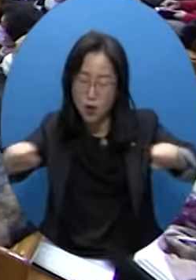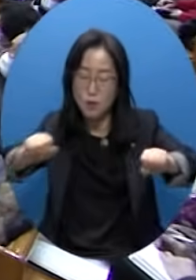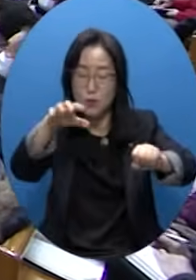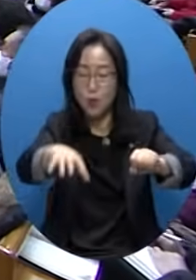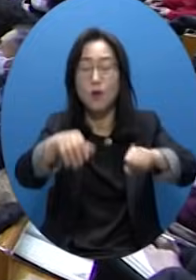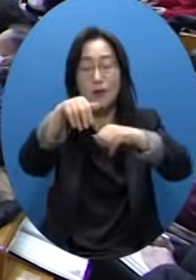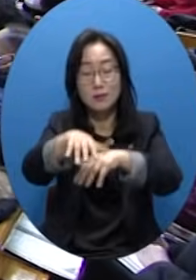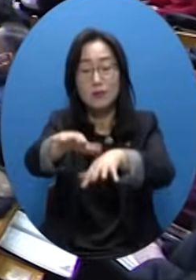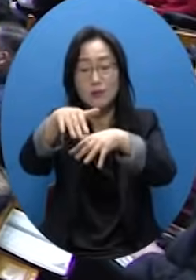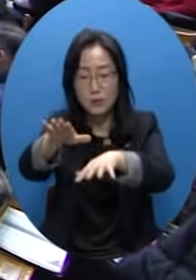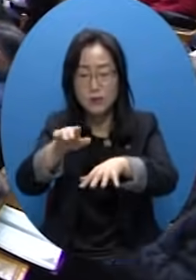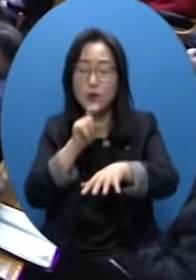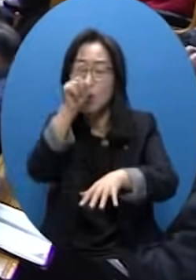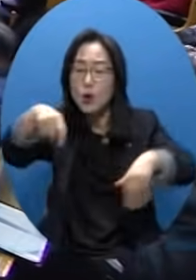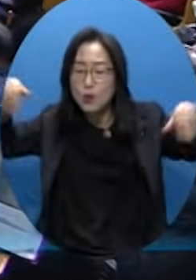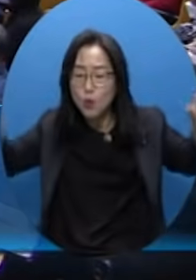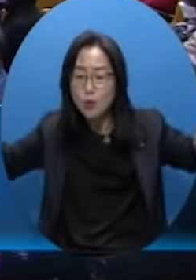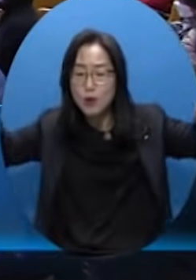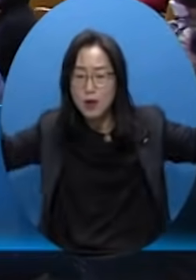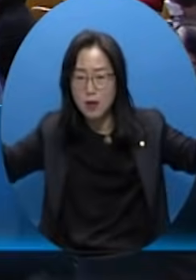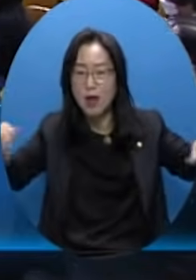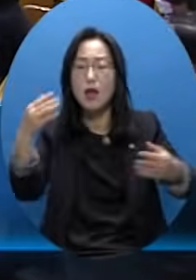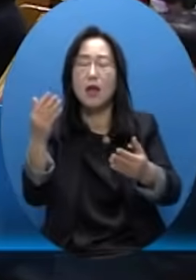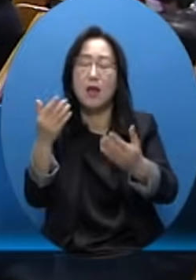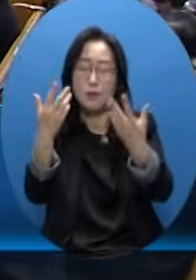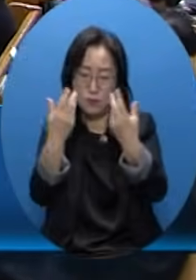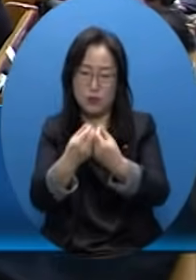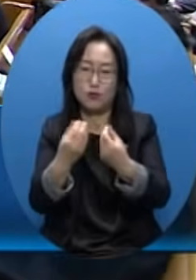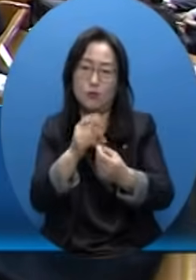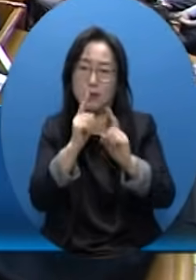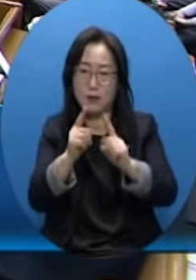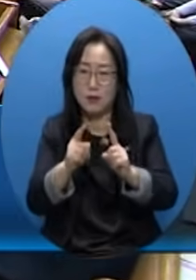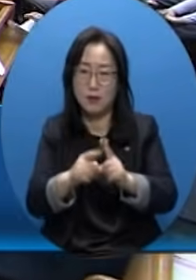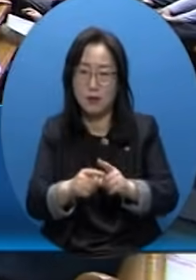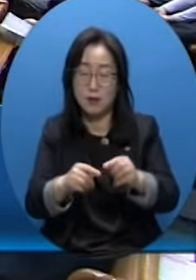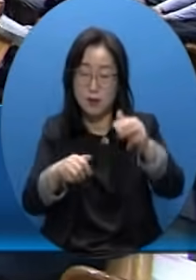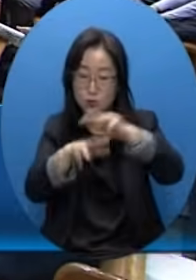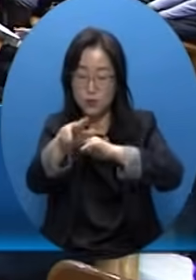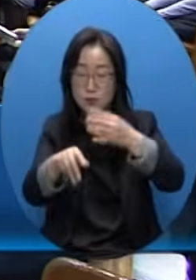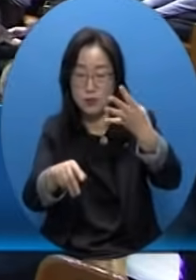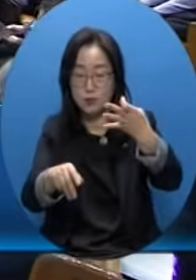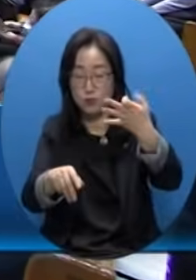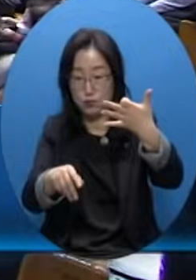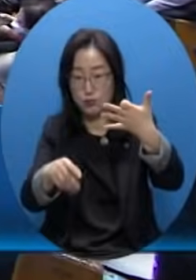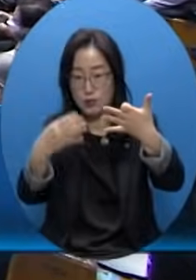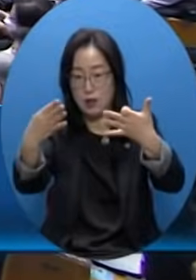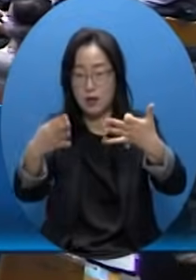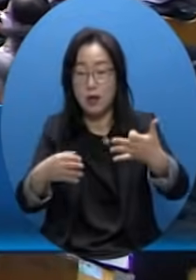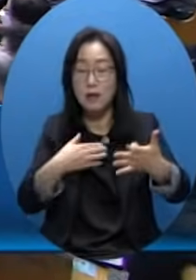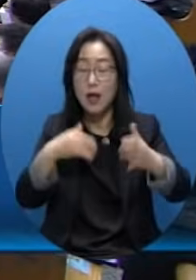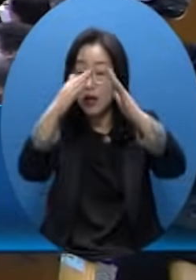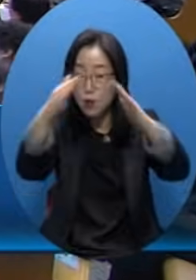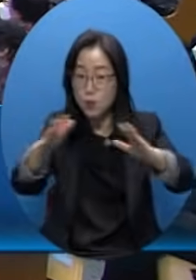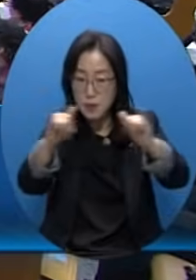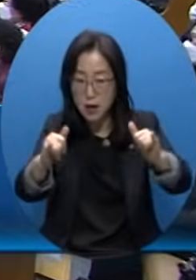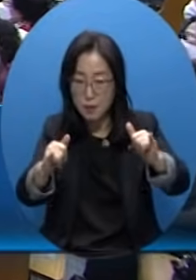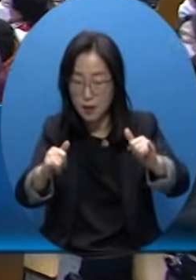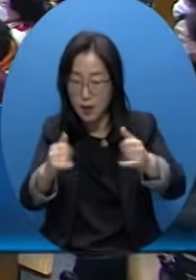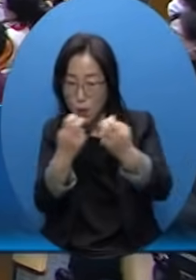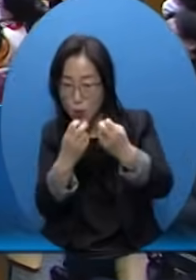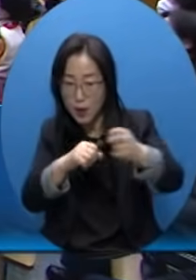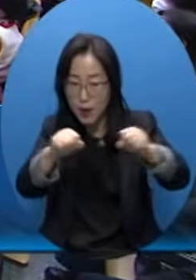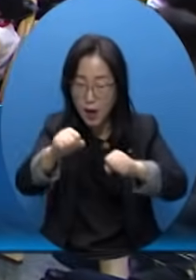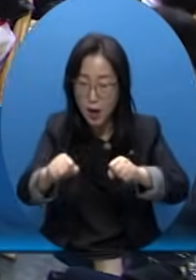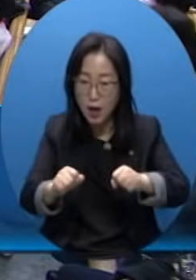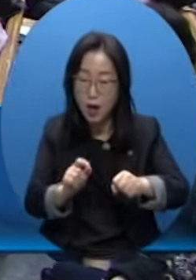독실 날개로 피했습니다 줄기 19장 4 드립니다 내가 애굽 사람에게 어떻게 하였습니까 내가 어떻게 독수리 날개로 너희를